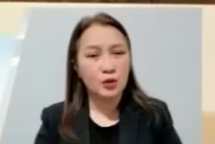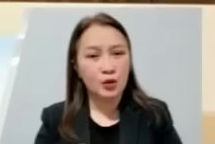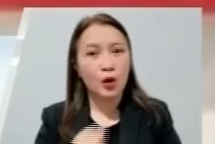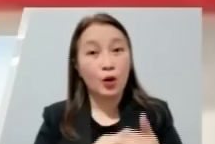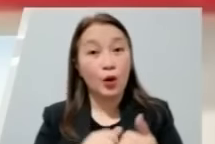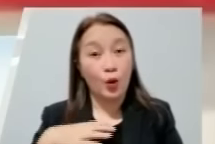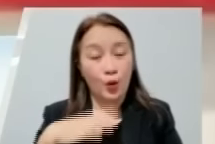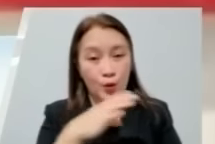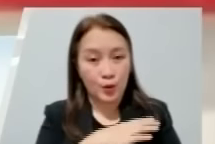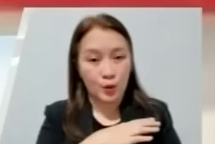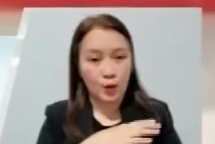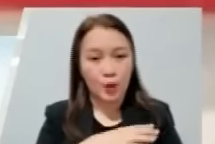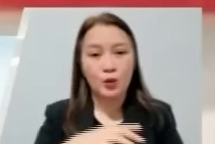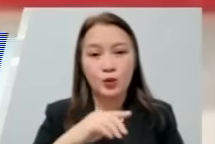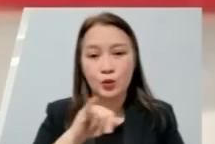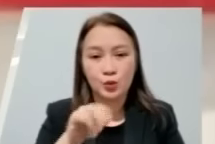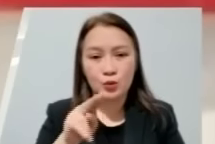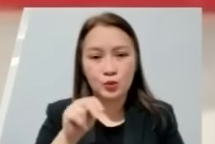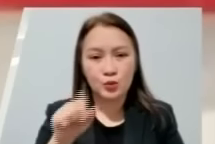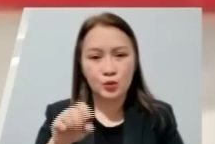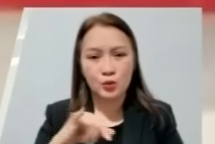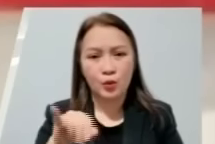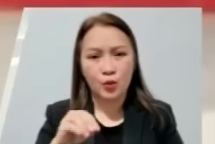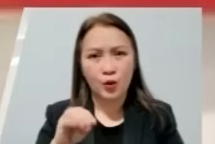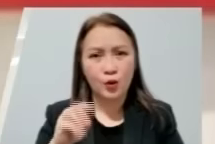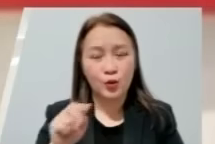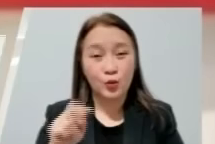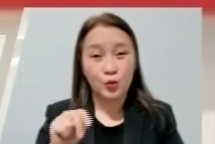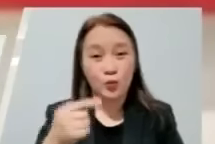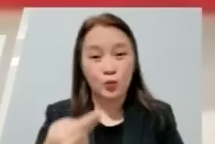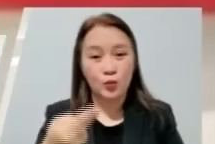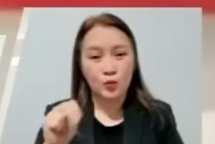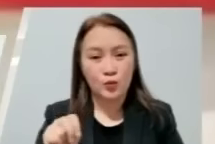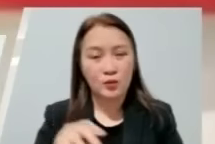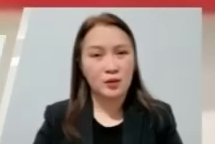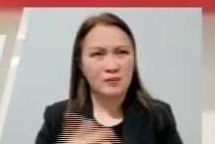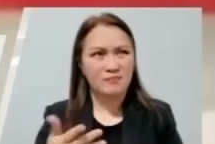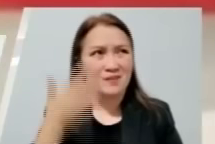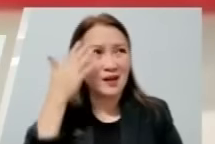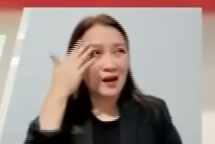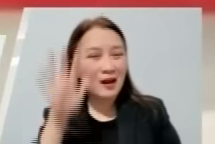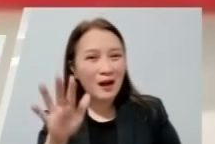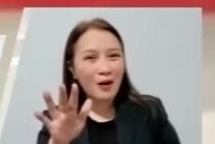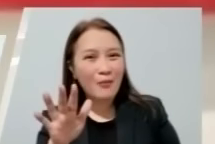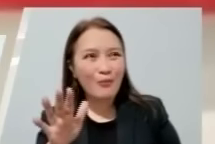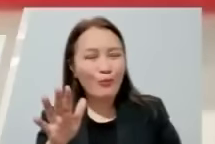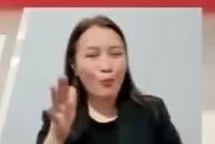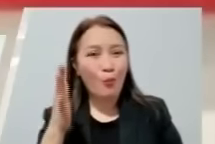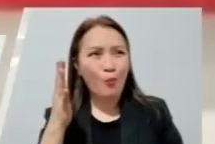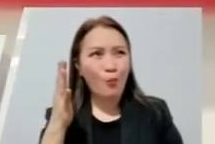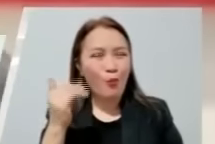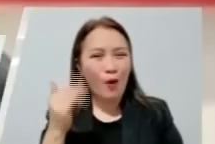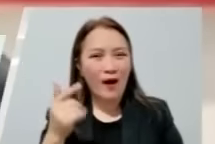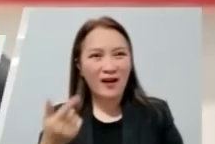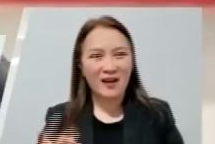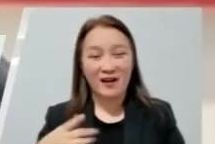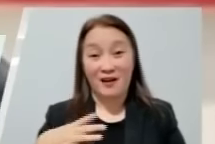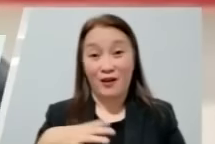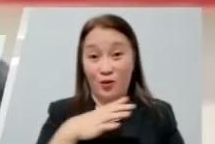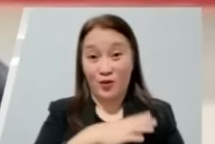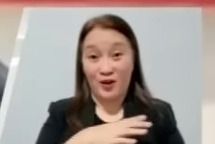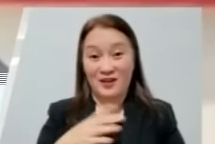Conghun. Imposible ngang hindi alam ng Office of the Vice President, no, yung cancellation na nangyari kahapon. This is another palusot.